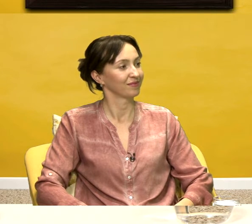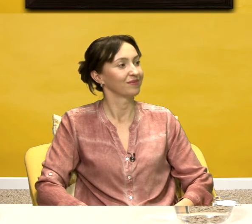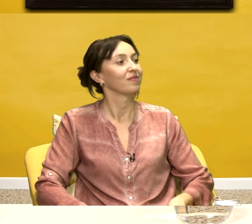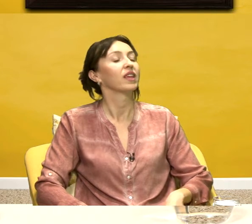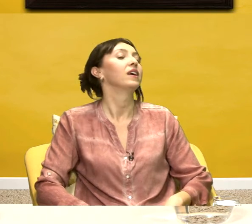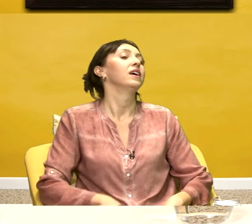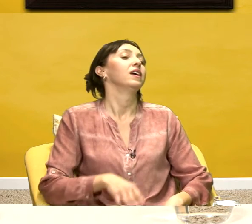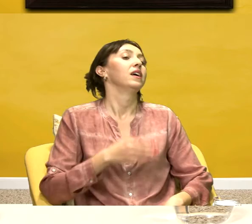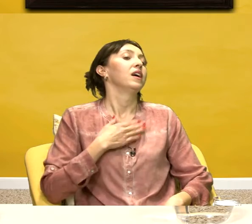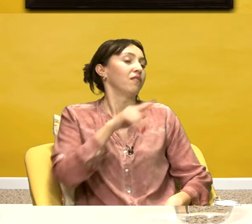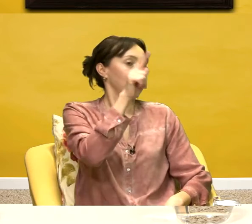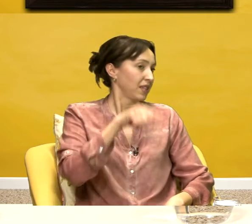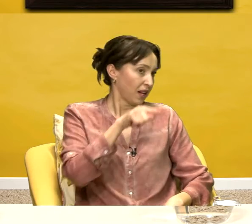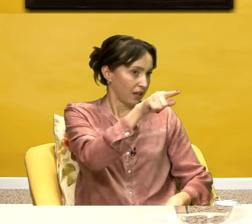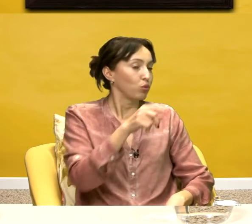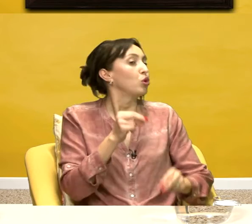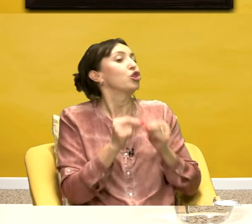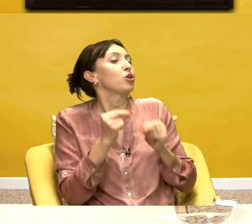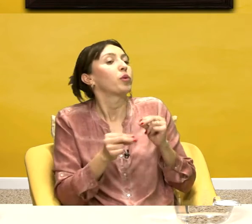zi?